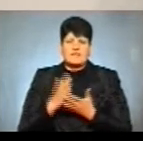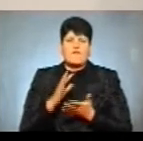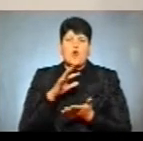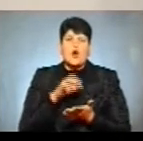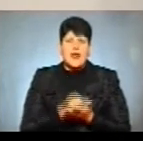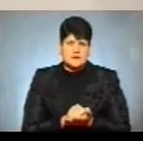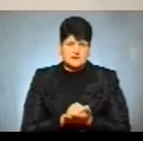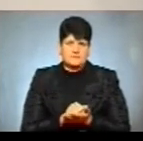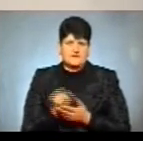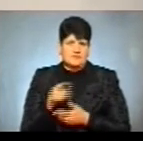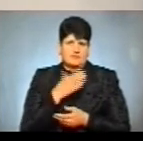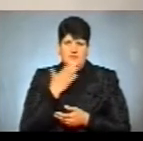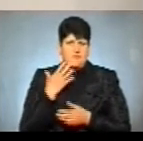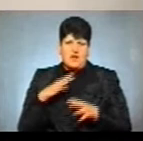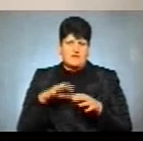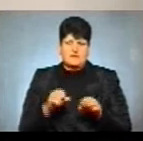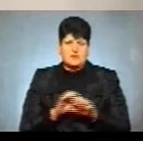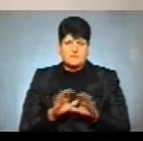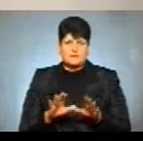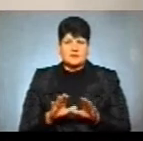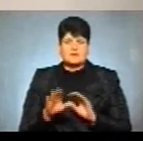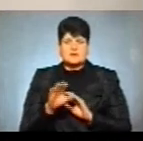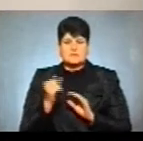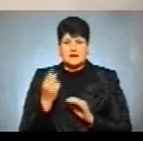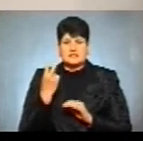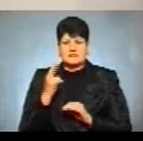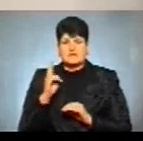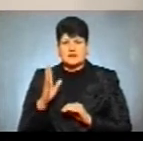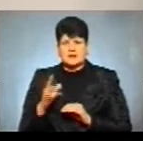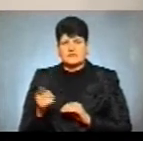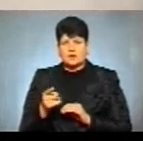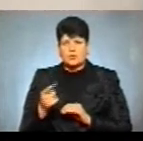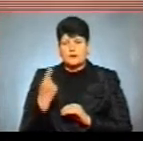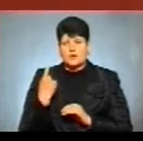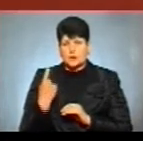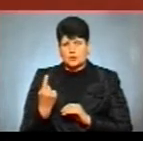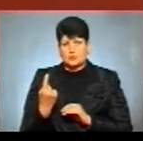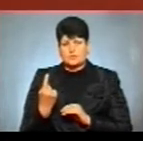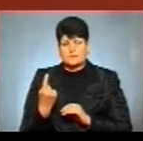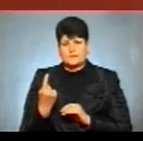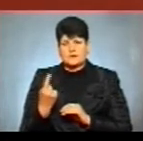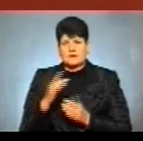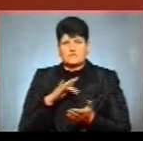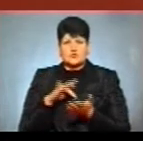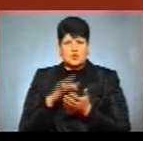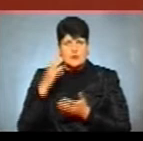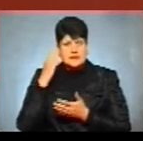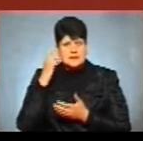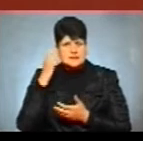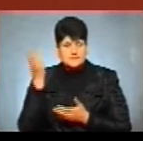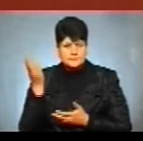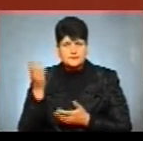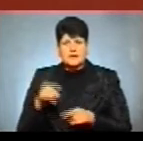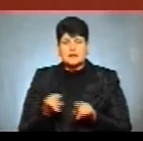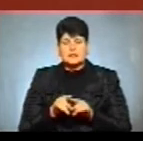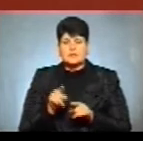оренді. Він не має у власності, він знімає дві квартири в Тернополі та одну в столиці. Також